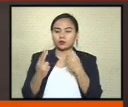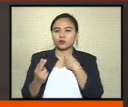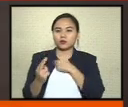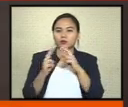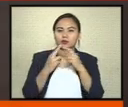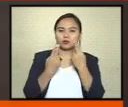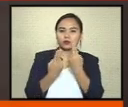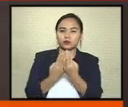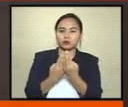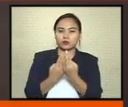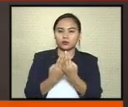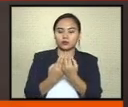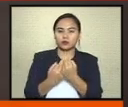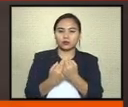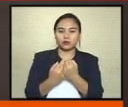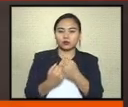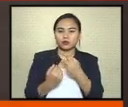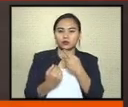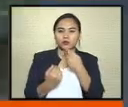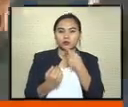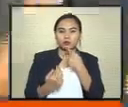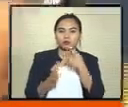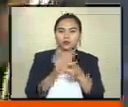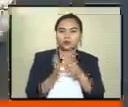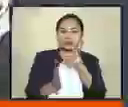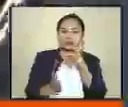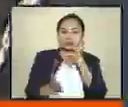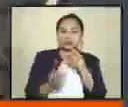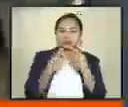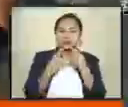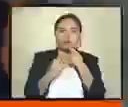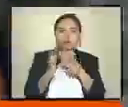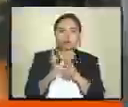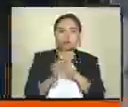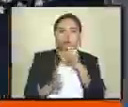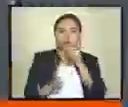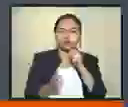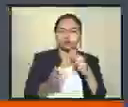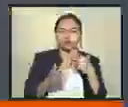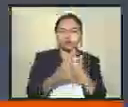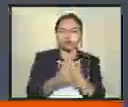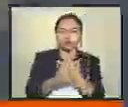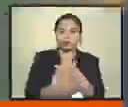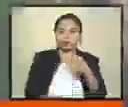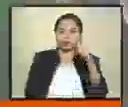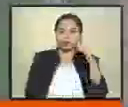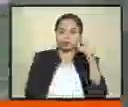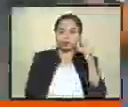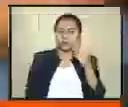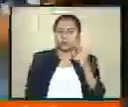ang resolusyon ni Senator Ed Markey. Pagkundina ito sa pagkakakulong kay De Lima at sa